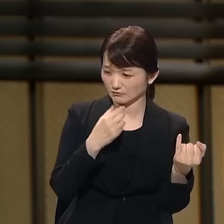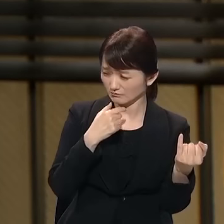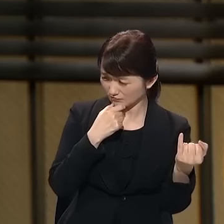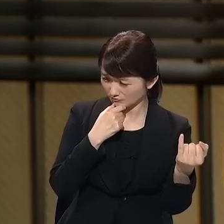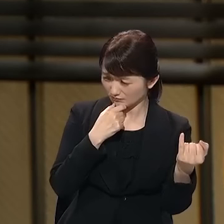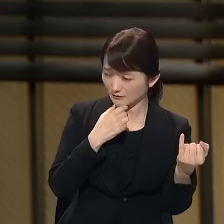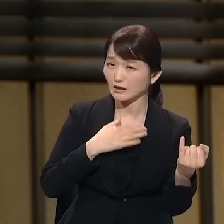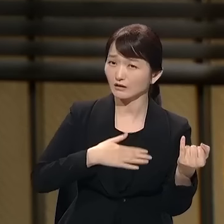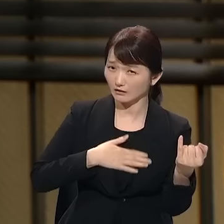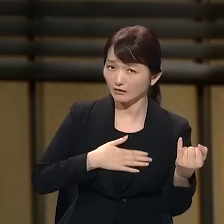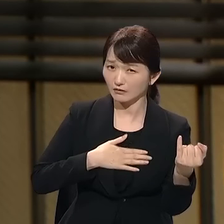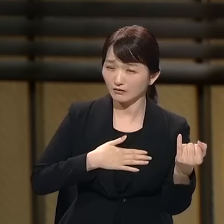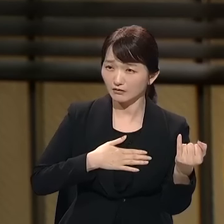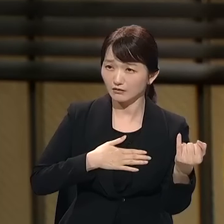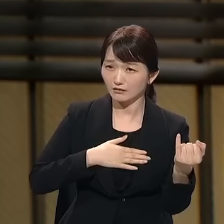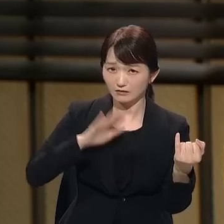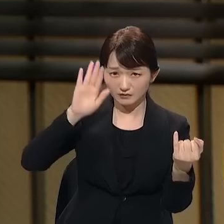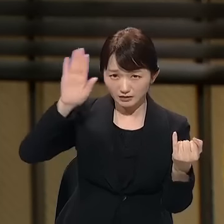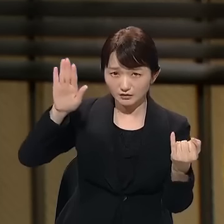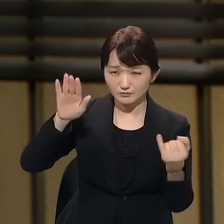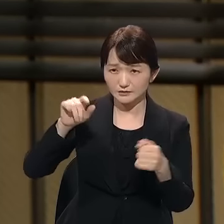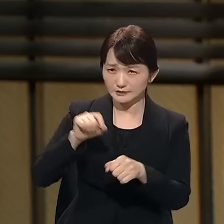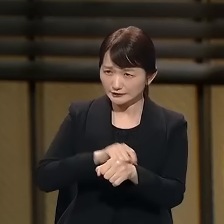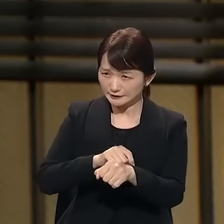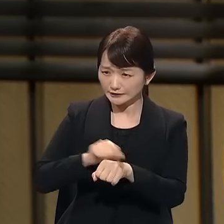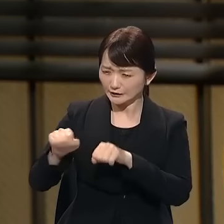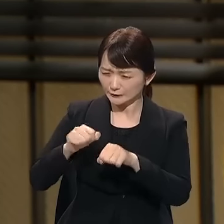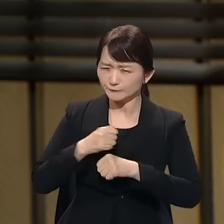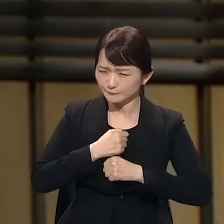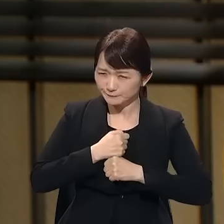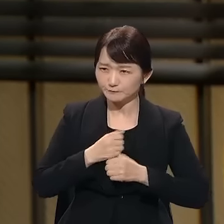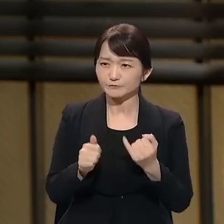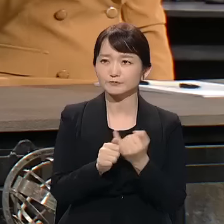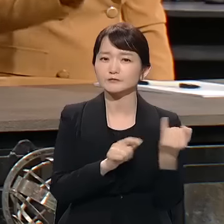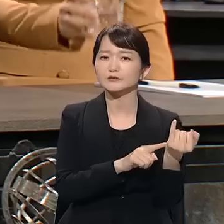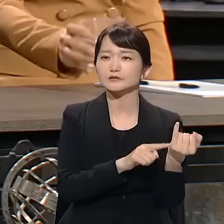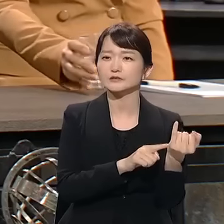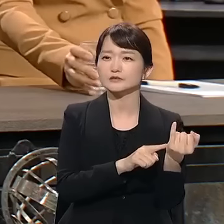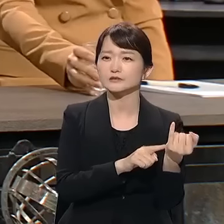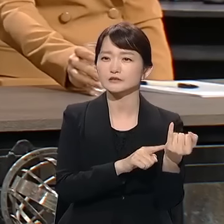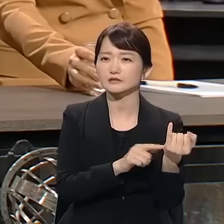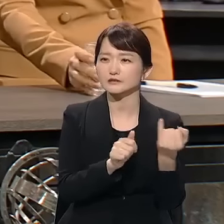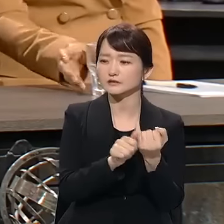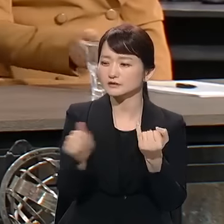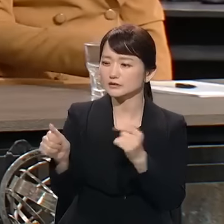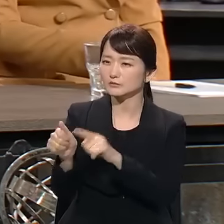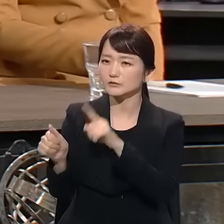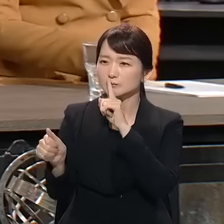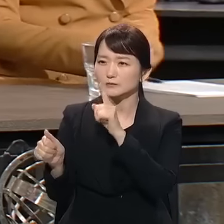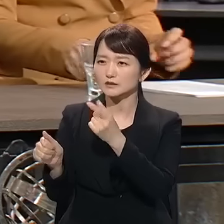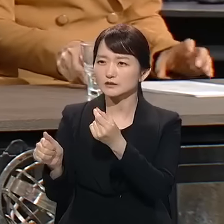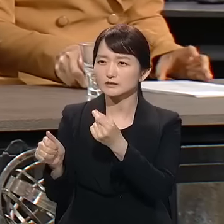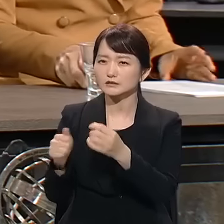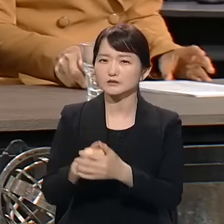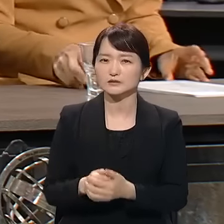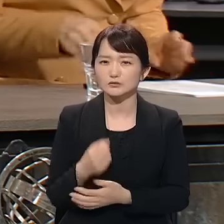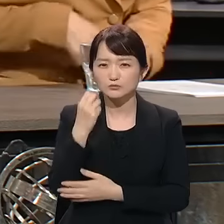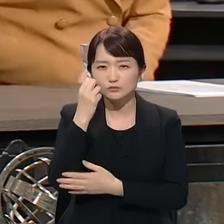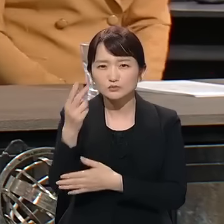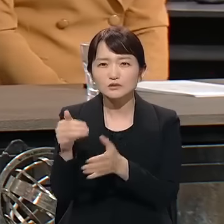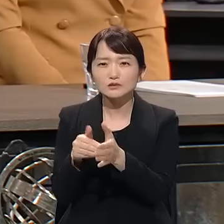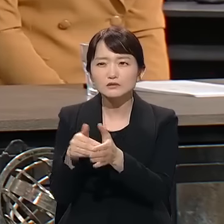그알 처 해 안해도 한번더 이게 정말로 남편 말 더나 두 달 정도에 그친